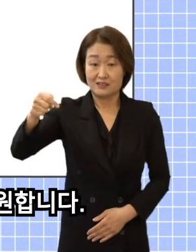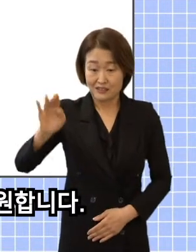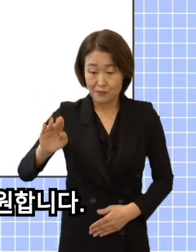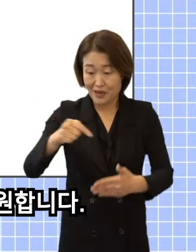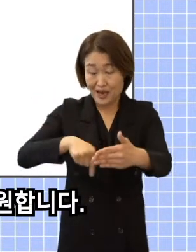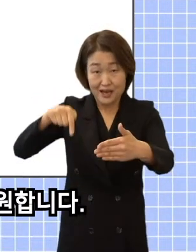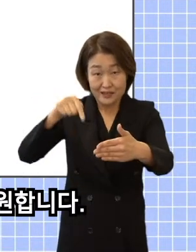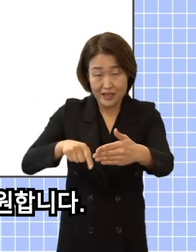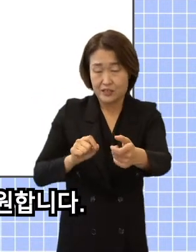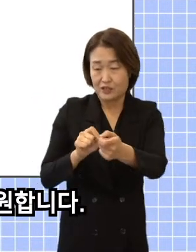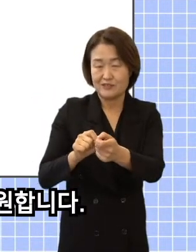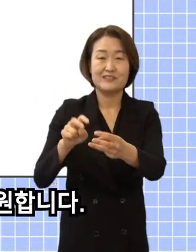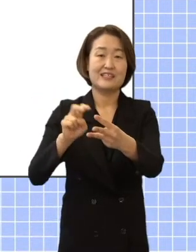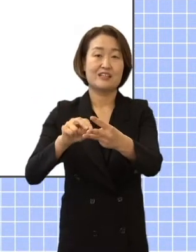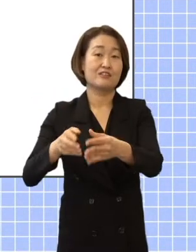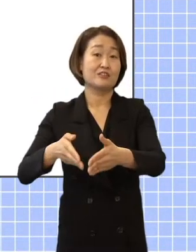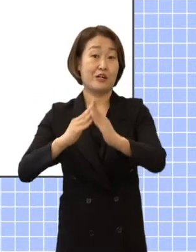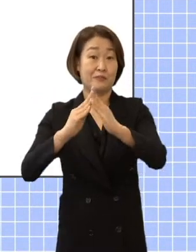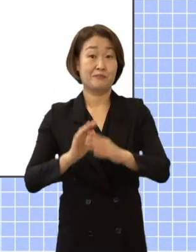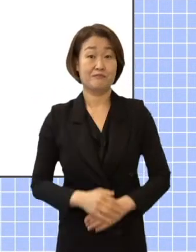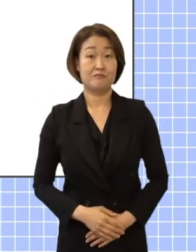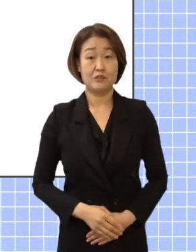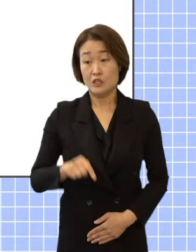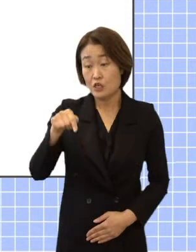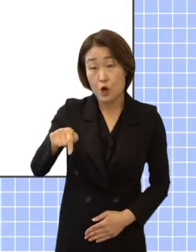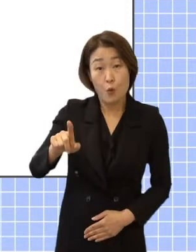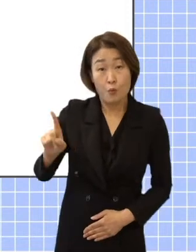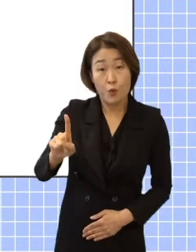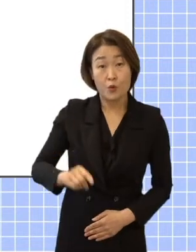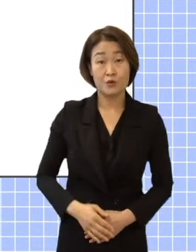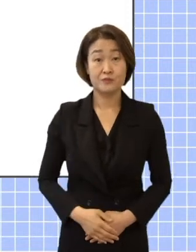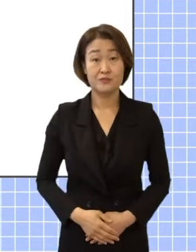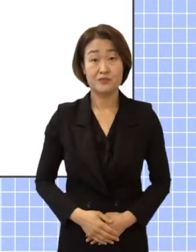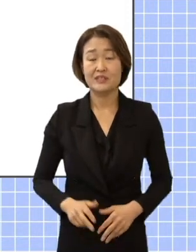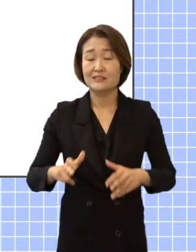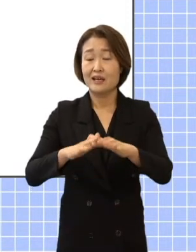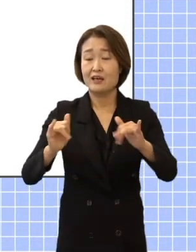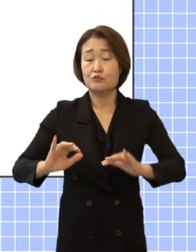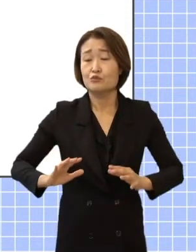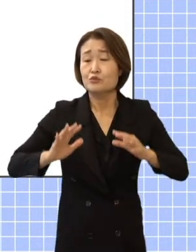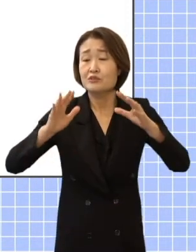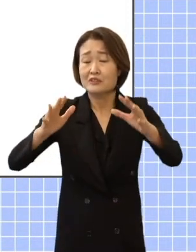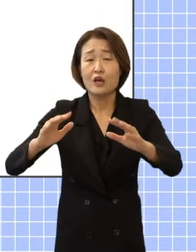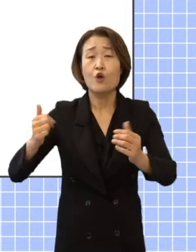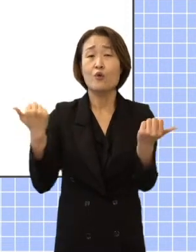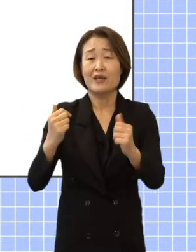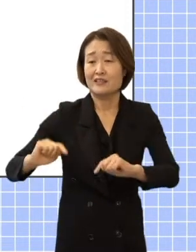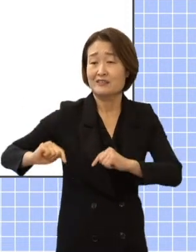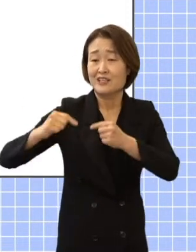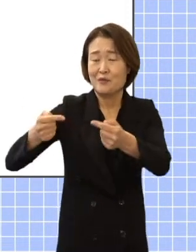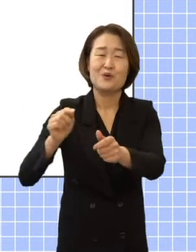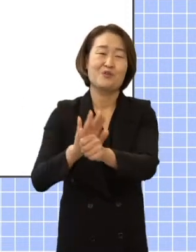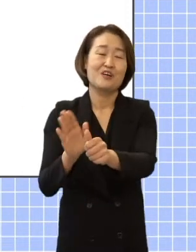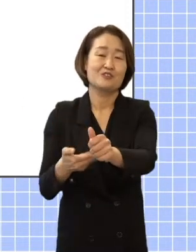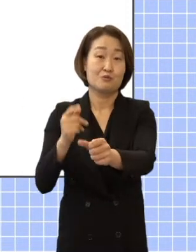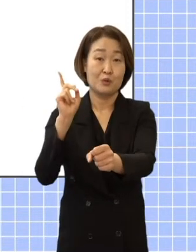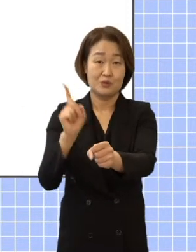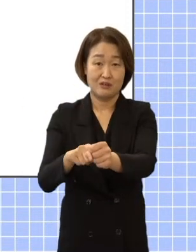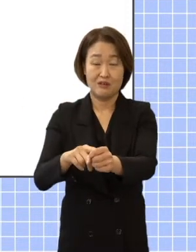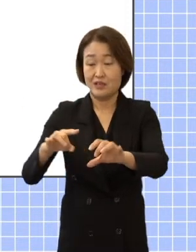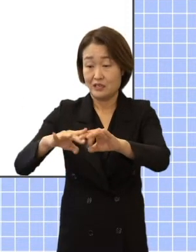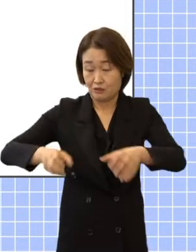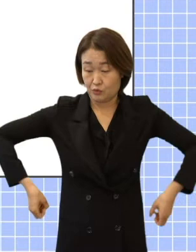접근성 센터 설치를 지원합니다. 접근성 센터는 장애인의 국제회의 참여를 위한 편의